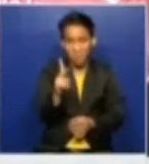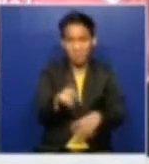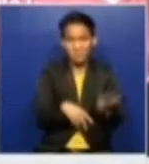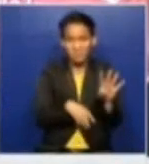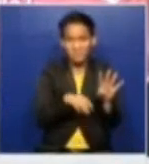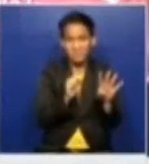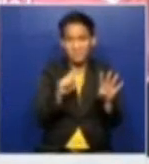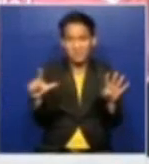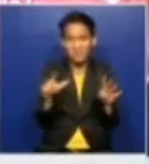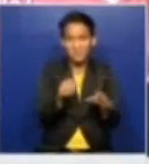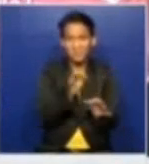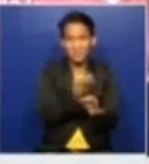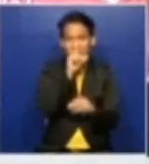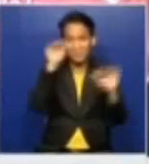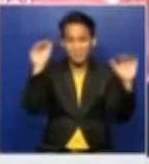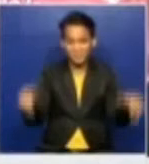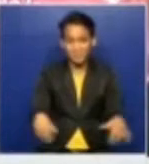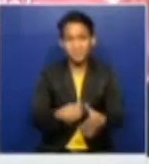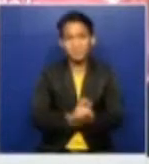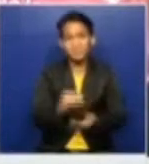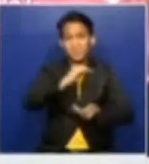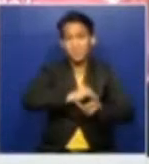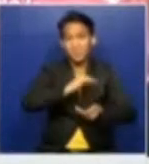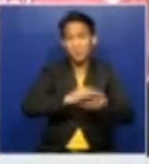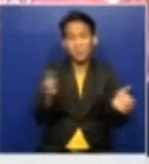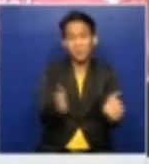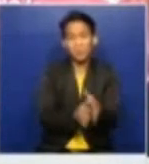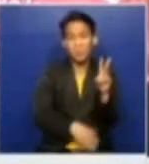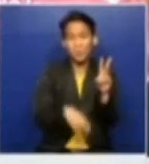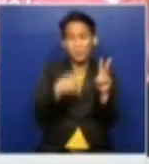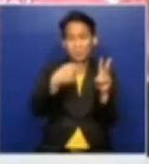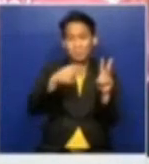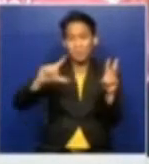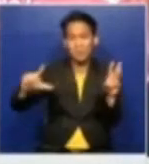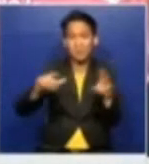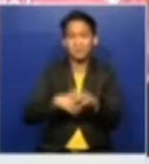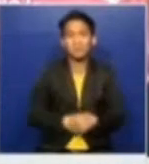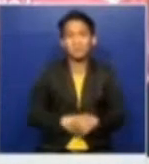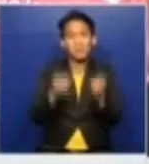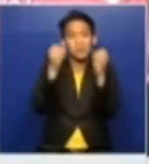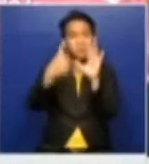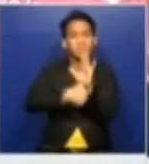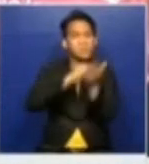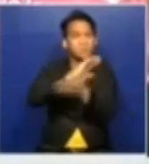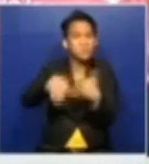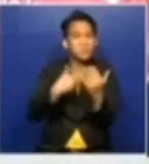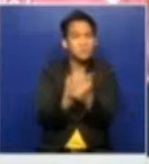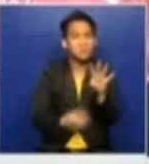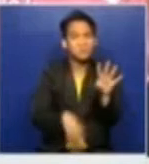ออมธนาคารกรุงไทยกับธนาคารทสอีกประมาณ 60,000 ล้านคุณครูที่เป็นหนี้ทั้งหมดเนี่ยประมาณ